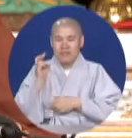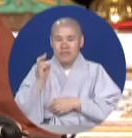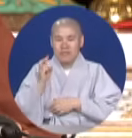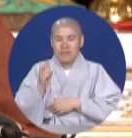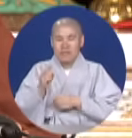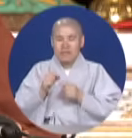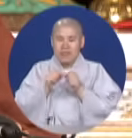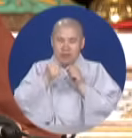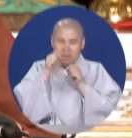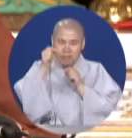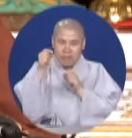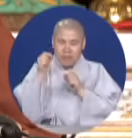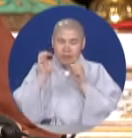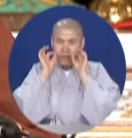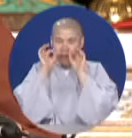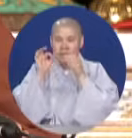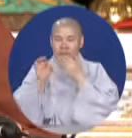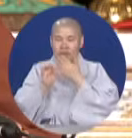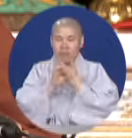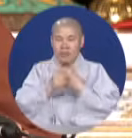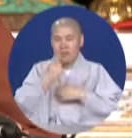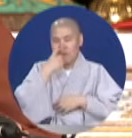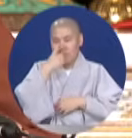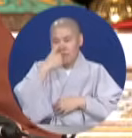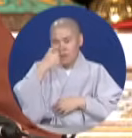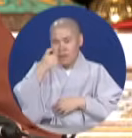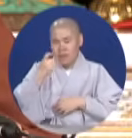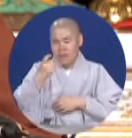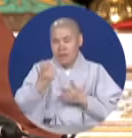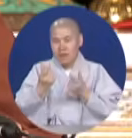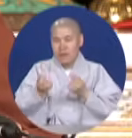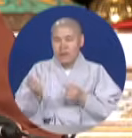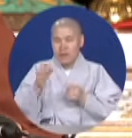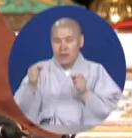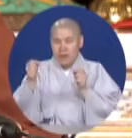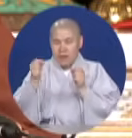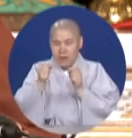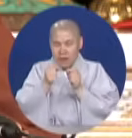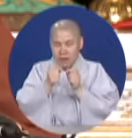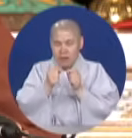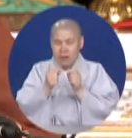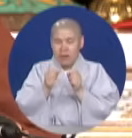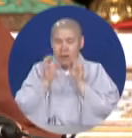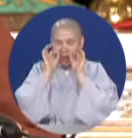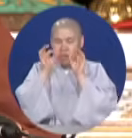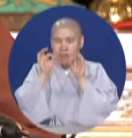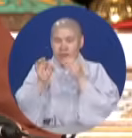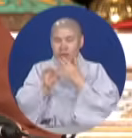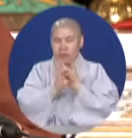이게 멀리 보면 뭐 있는 것처럼 보이는데 가까이 보면 없는 거예요. 이게 도예요.